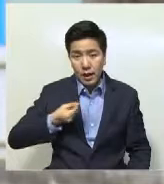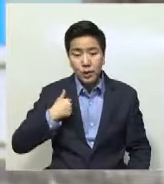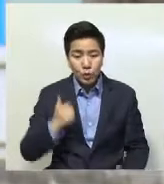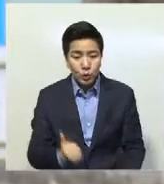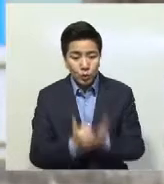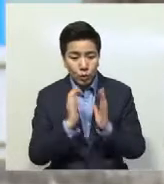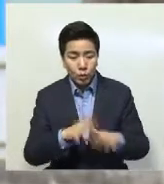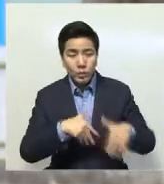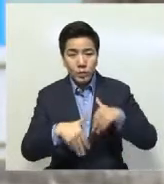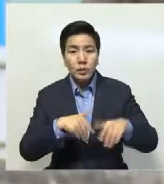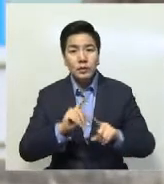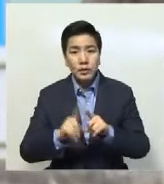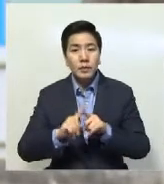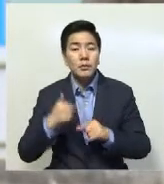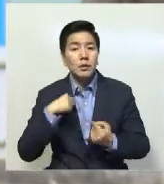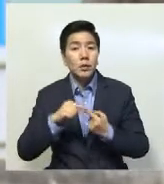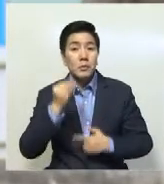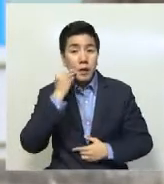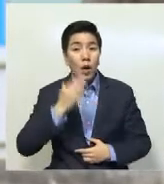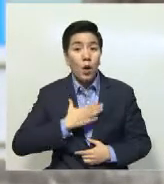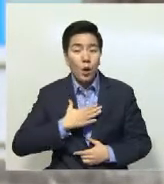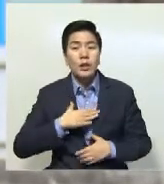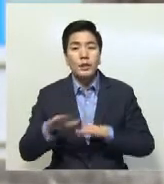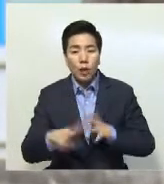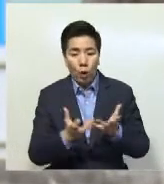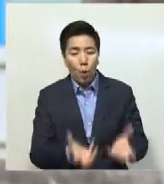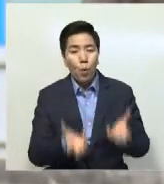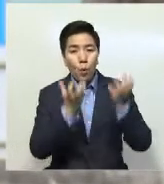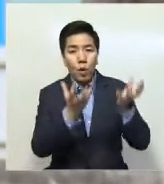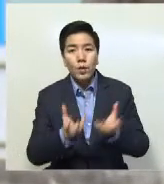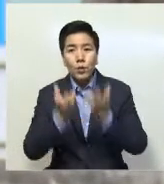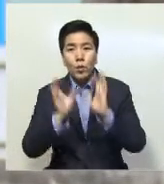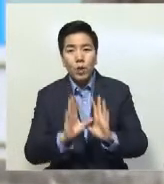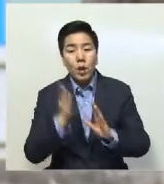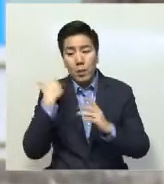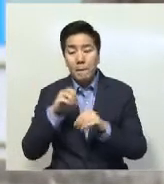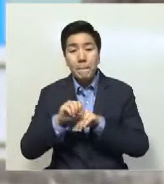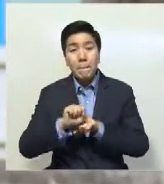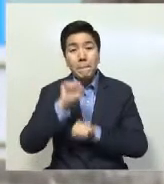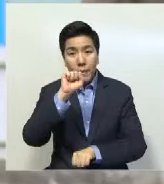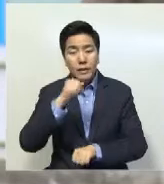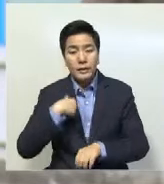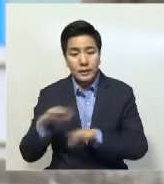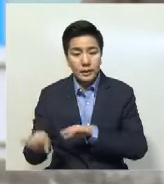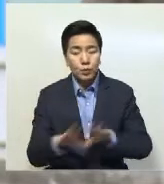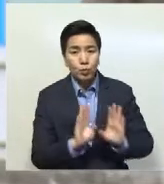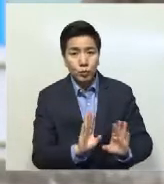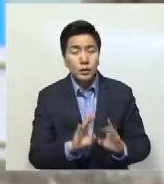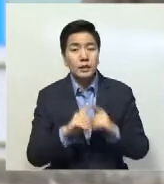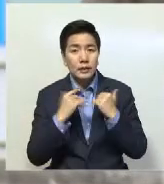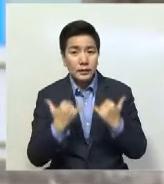การที่จะช่วยเหลือประชาชนในส่วนที่บ้านนี่พี่ก็เตรียมเรื่องของการยกของขึ้นที่สูงตั้งแต่มีวันประกาศวันแรกเราก็เตรียมไว้เลยค่ะแล้ว